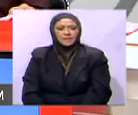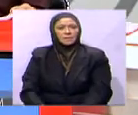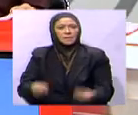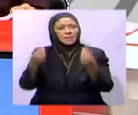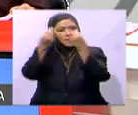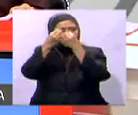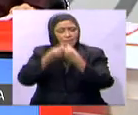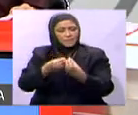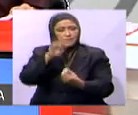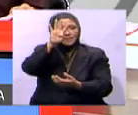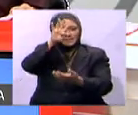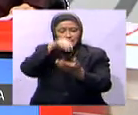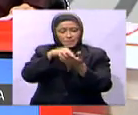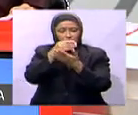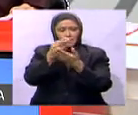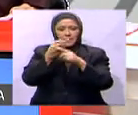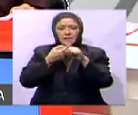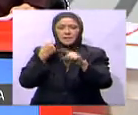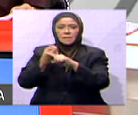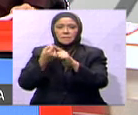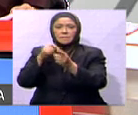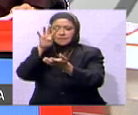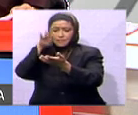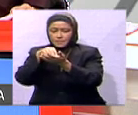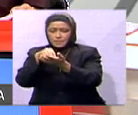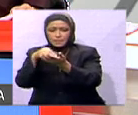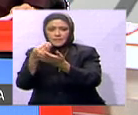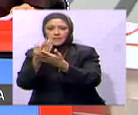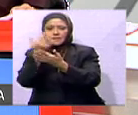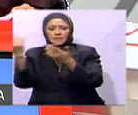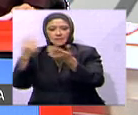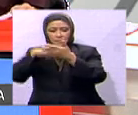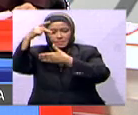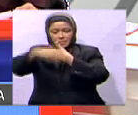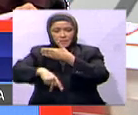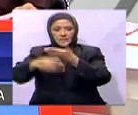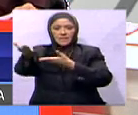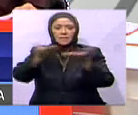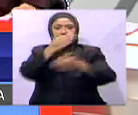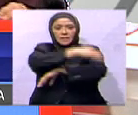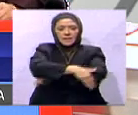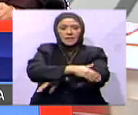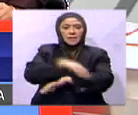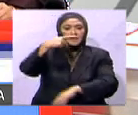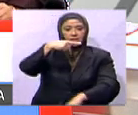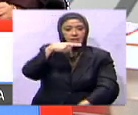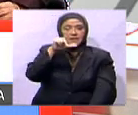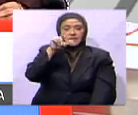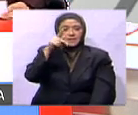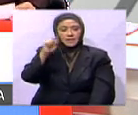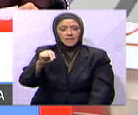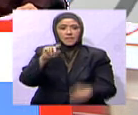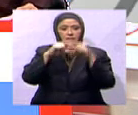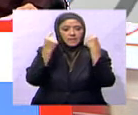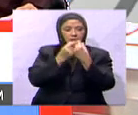Seramai 4,317 daripada 4,987 pelatih program latihan khidmat negara PLKN 2.0 kumpulan